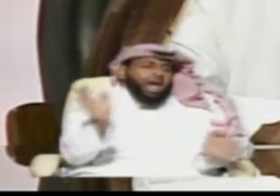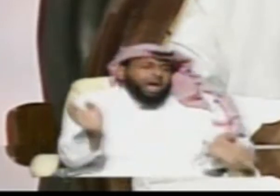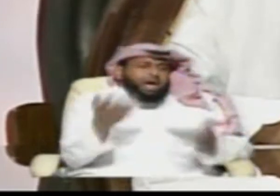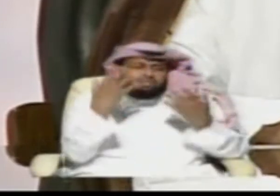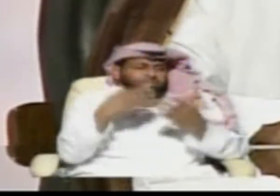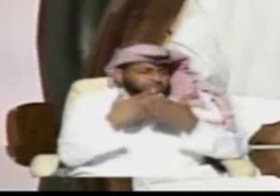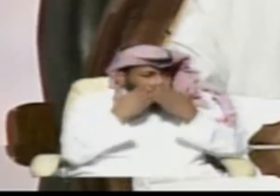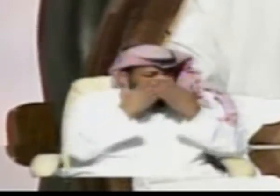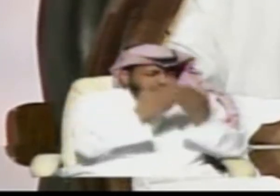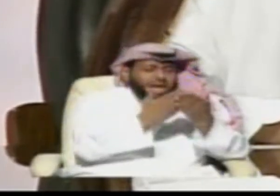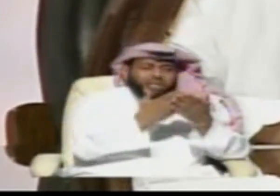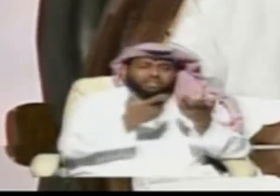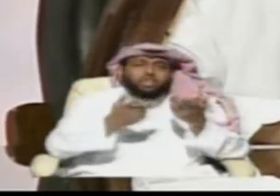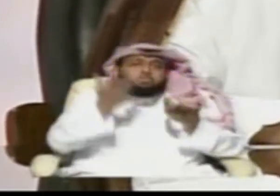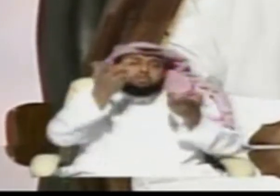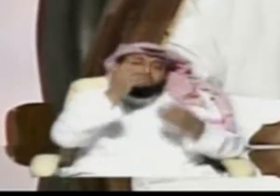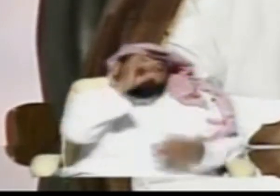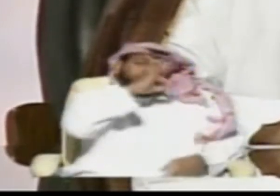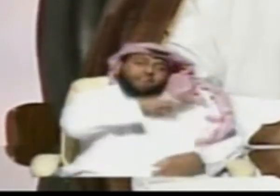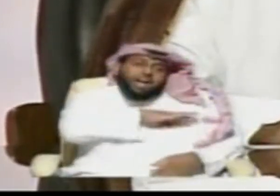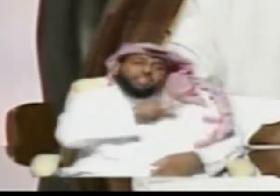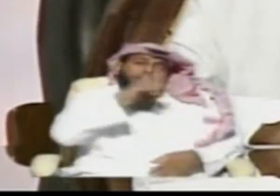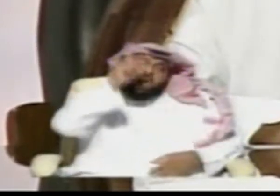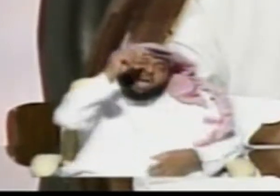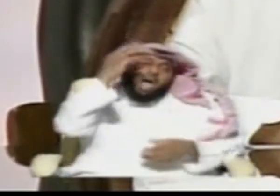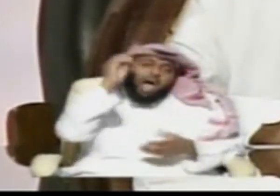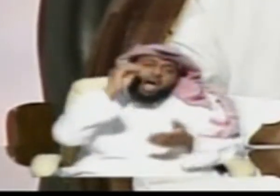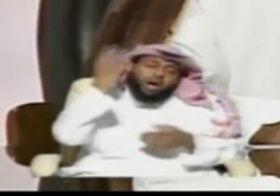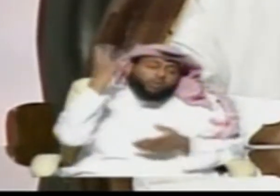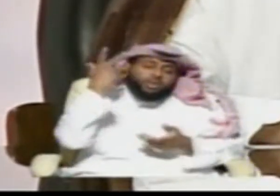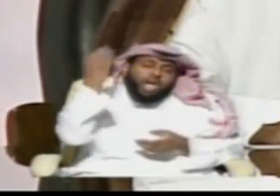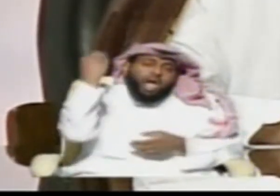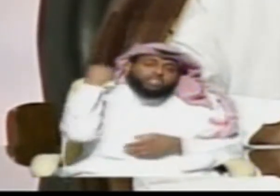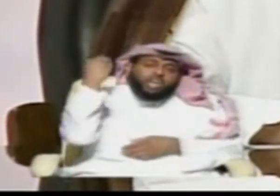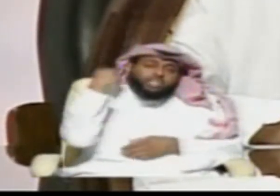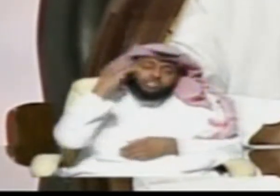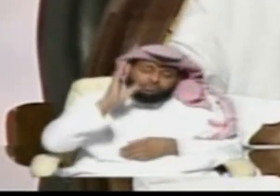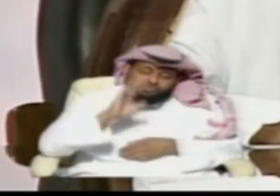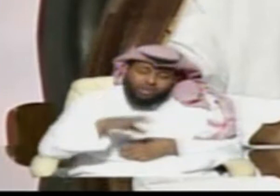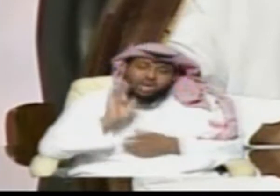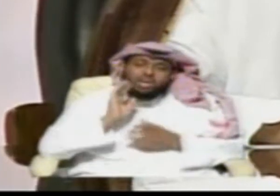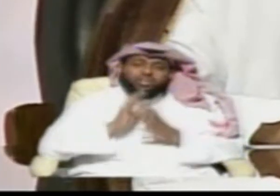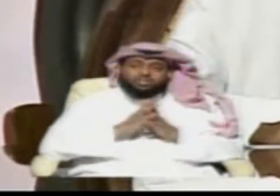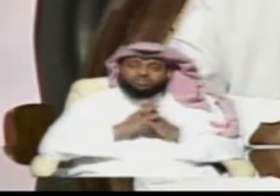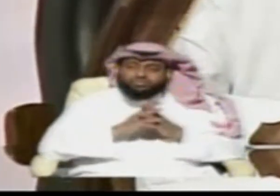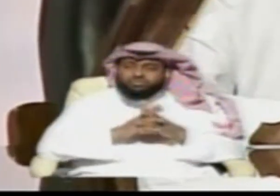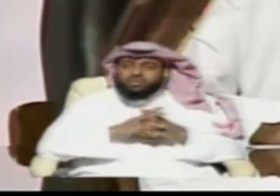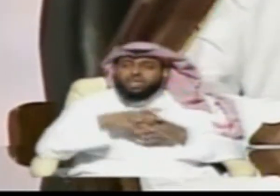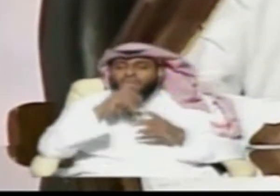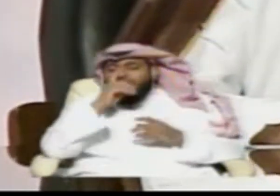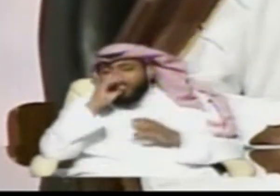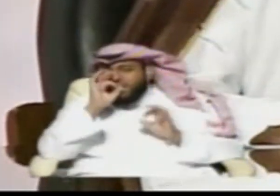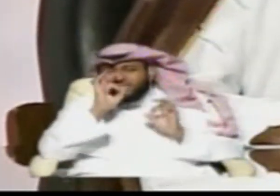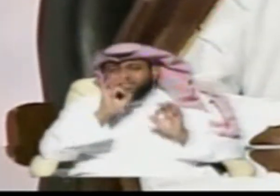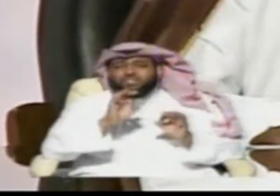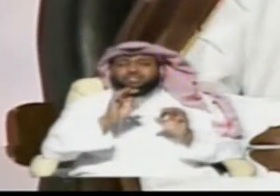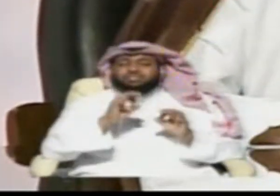في في في النفع لك أجرا وثوابا ولإخوانك فرجا وإعانة. فينبغي لن